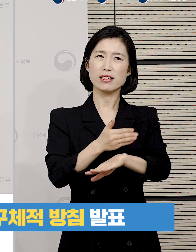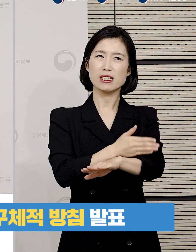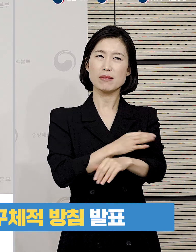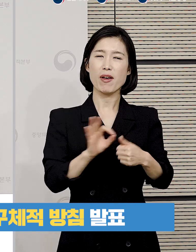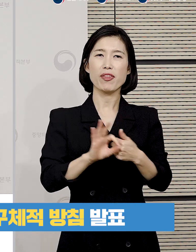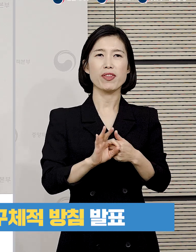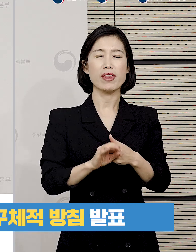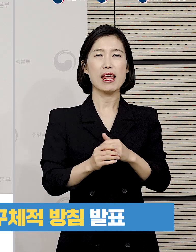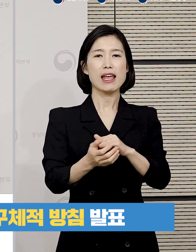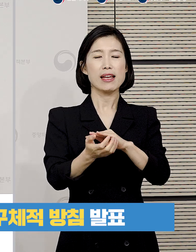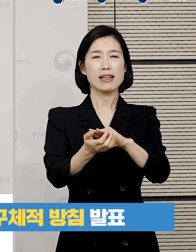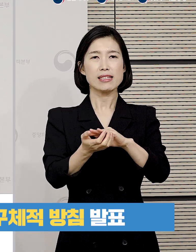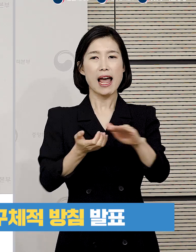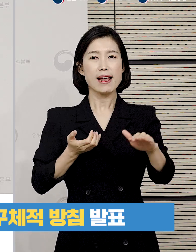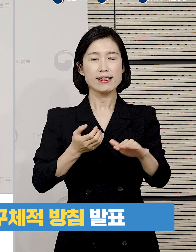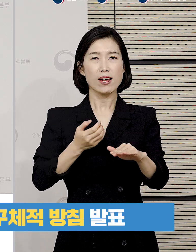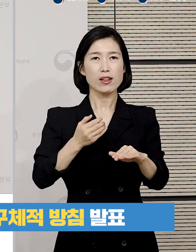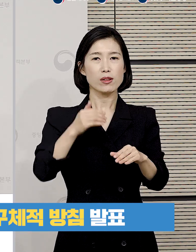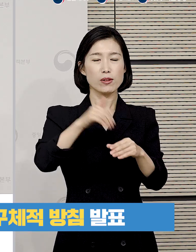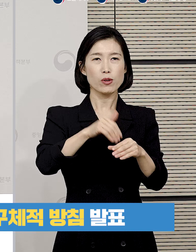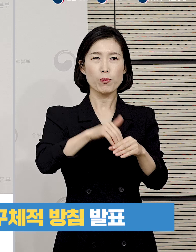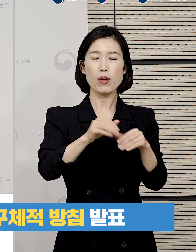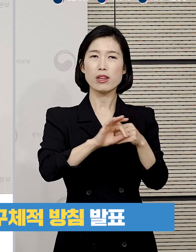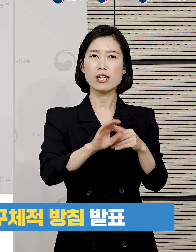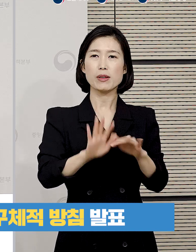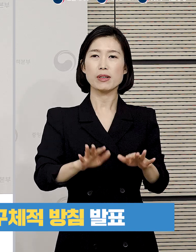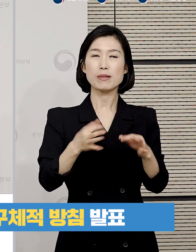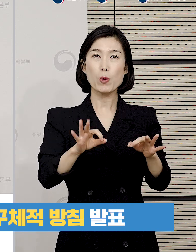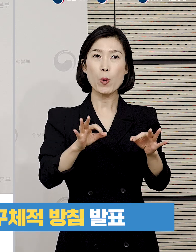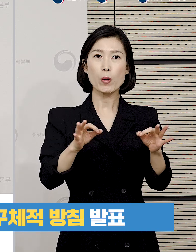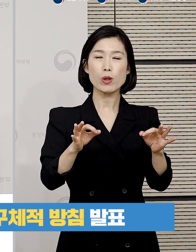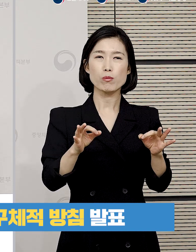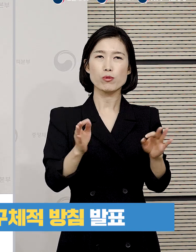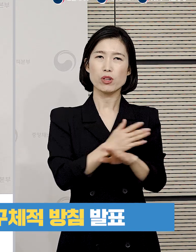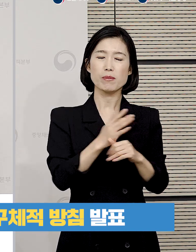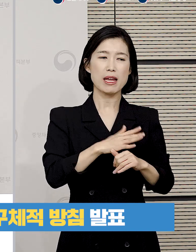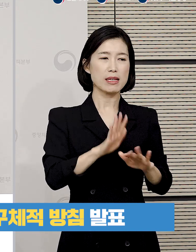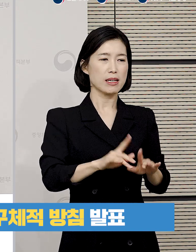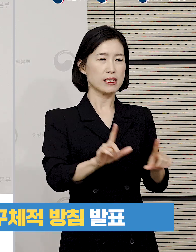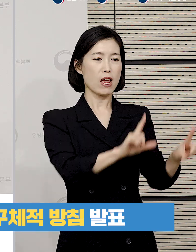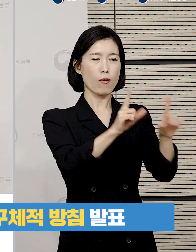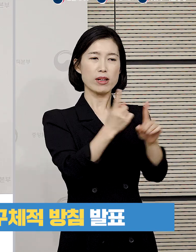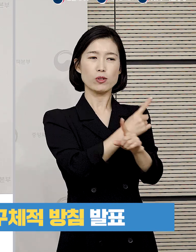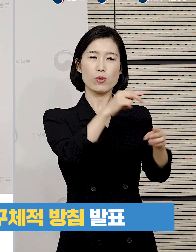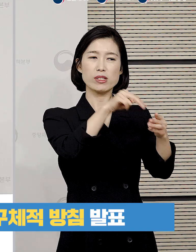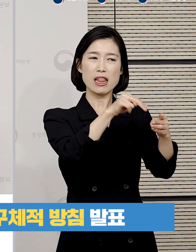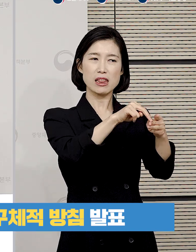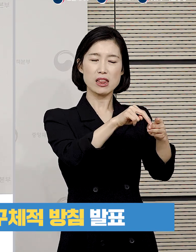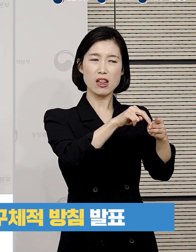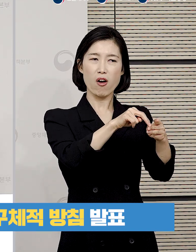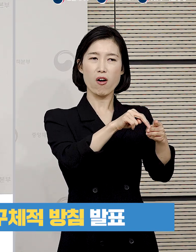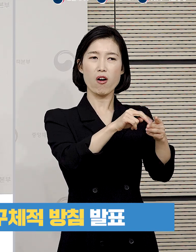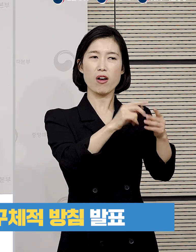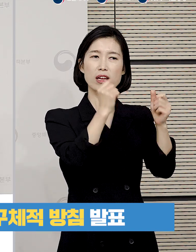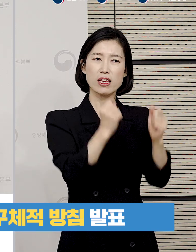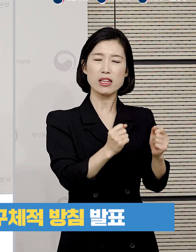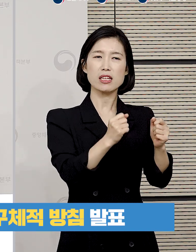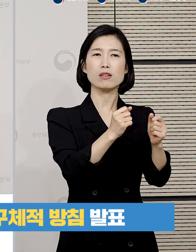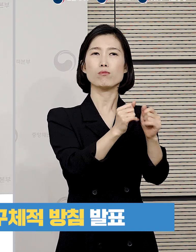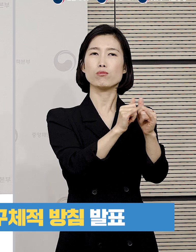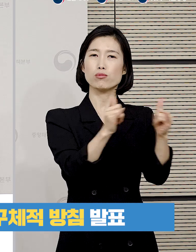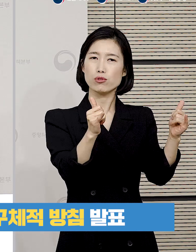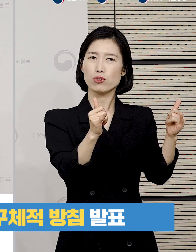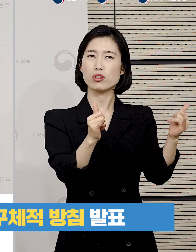늦어도 사전 선거가 이번 주 금요일부터 실행이 되기 때문에 그 생활치료센터에 머물고 계시는